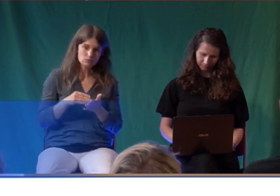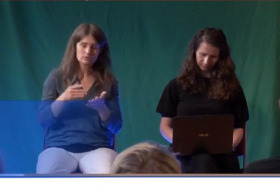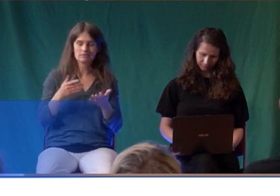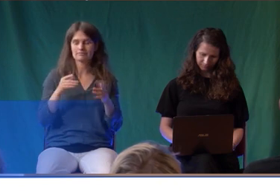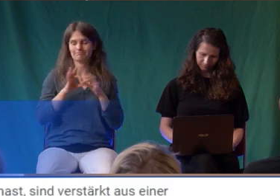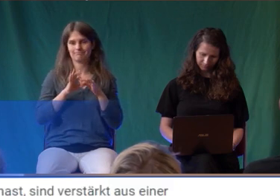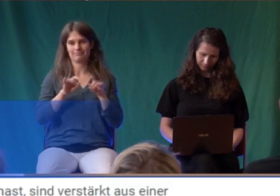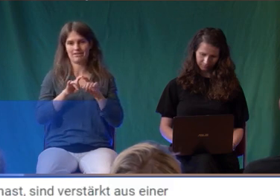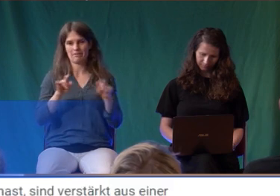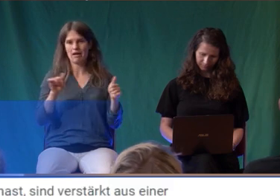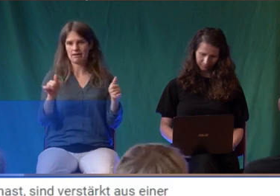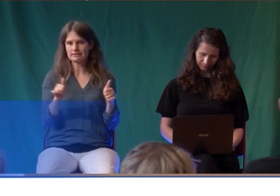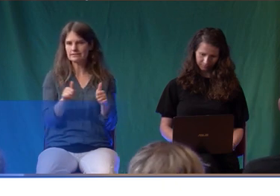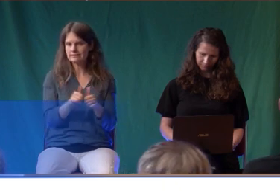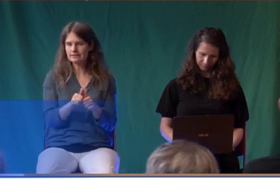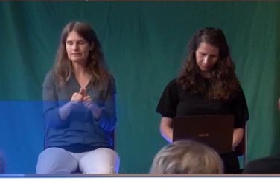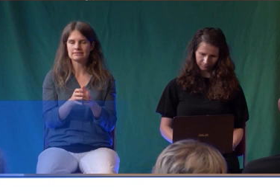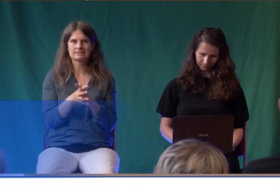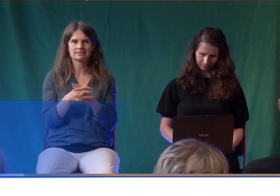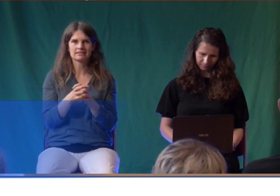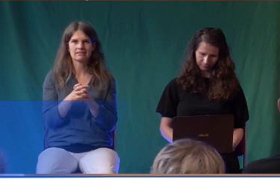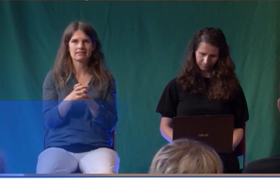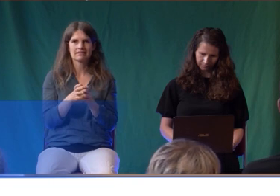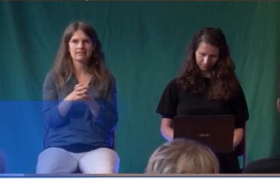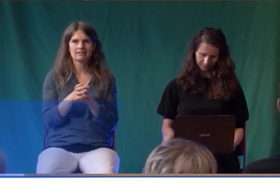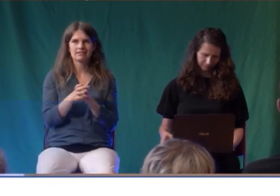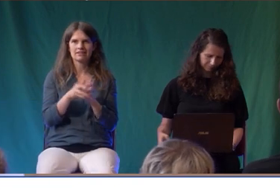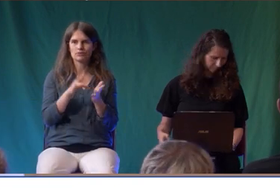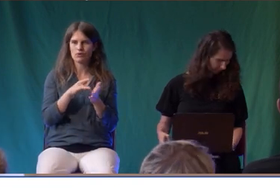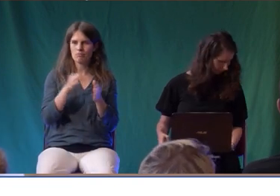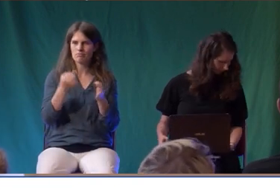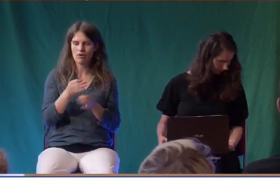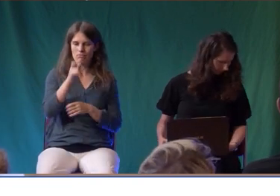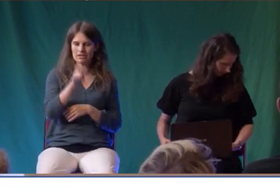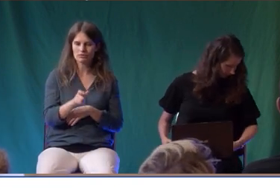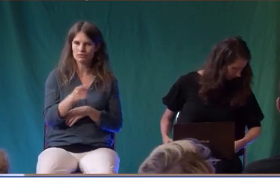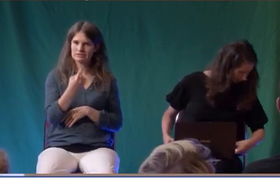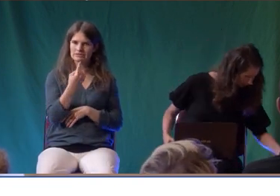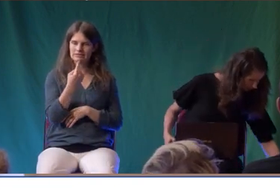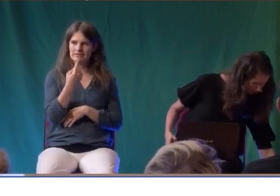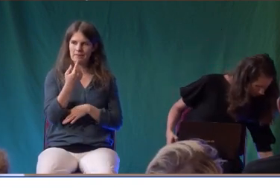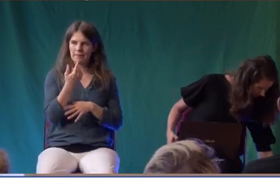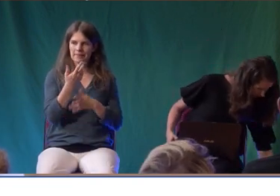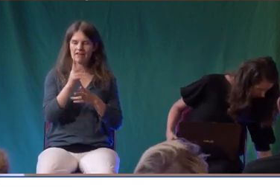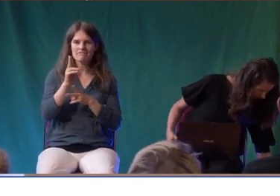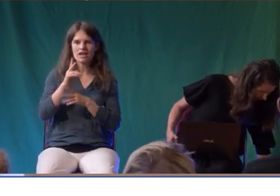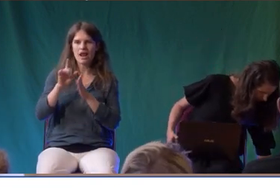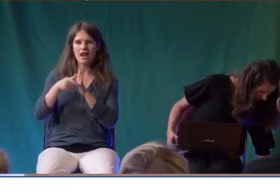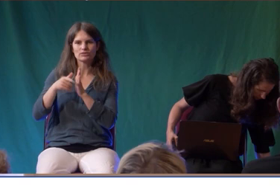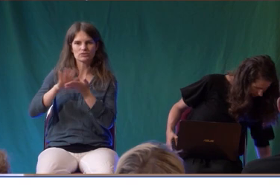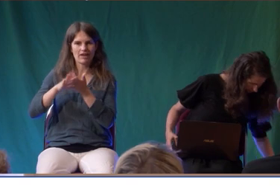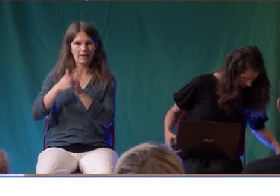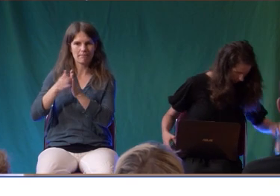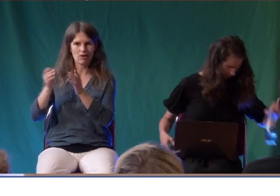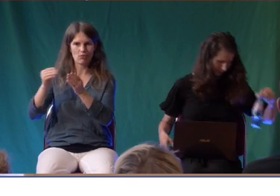in Richtung verantwortliche die Leistungsvereinbarungen abschließen wir